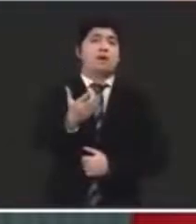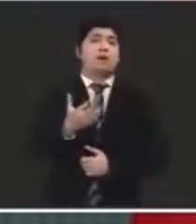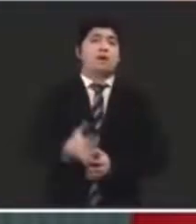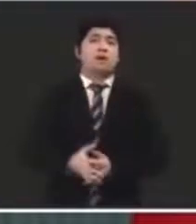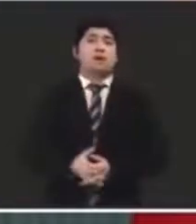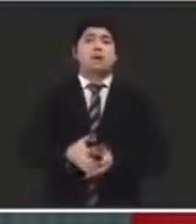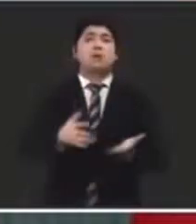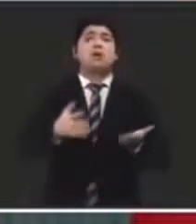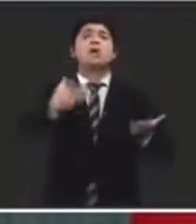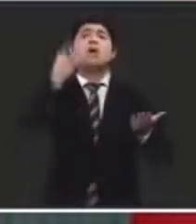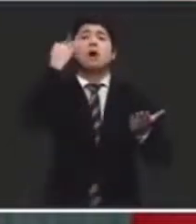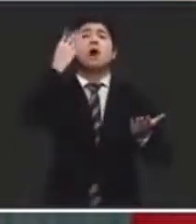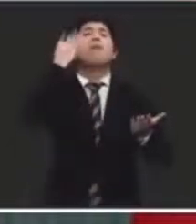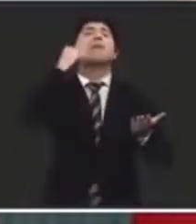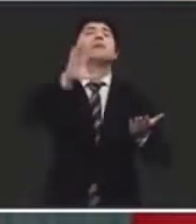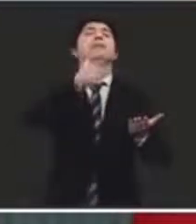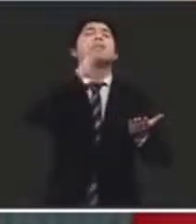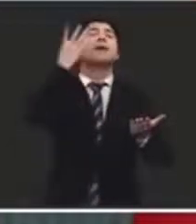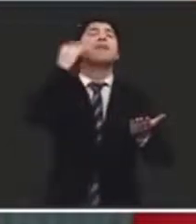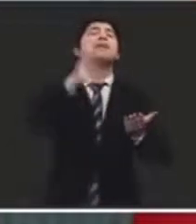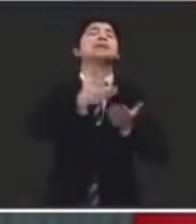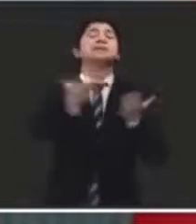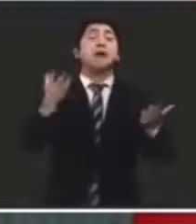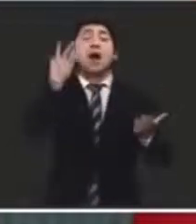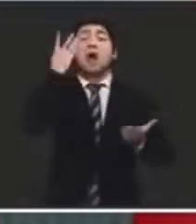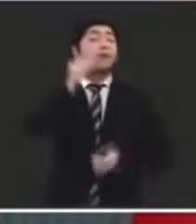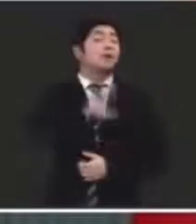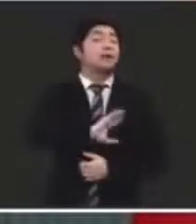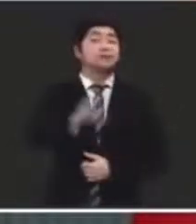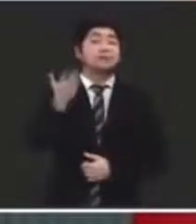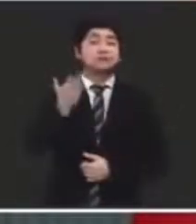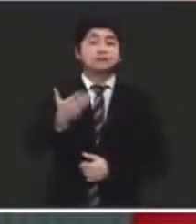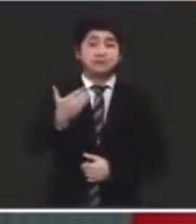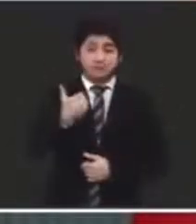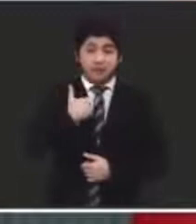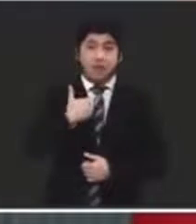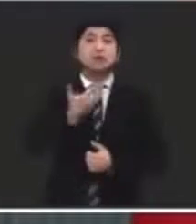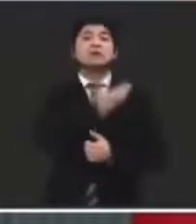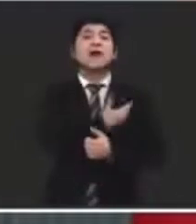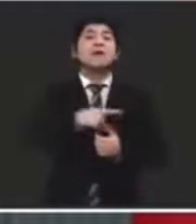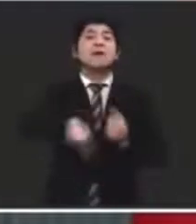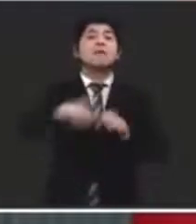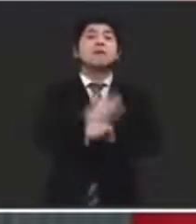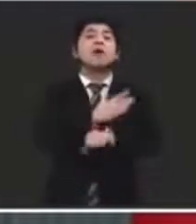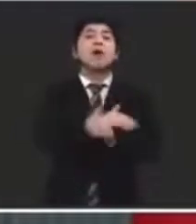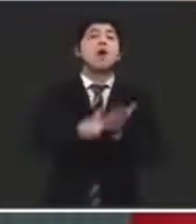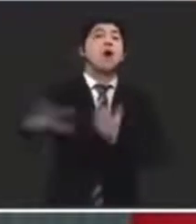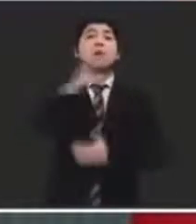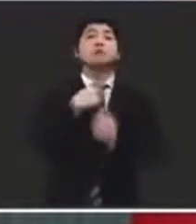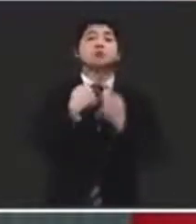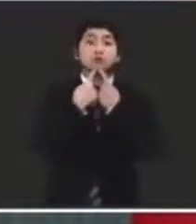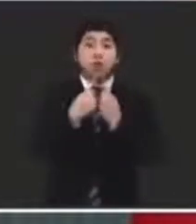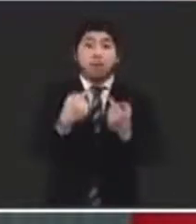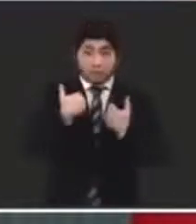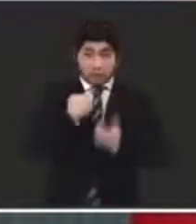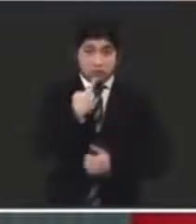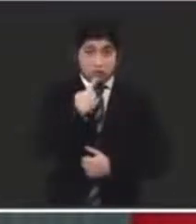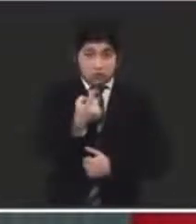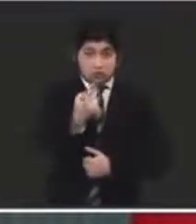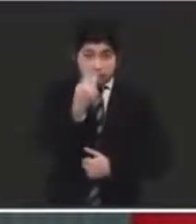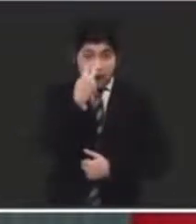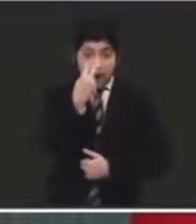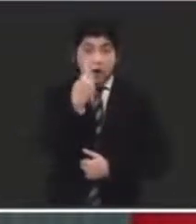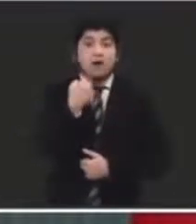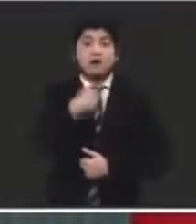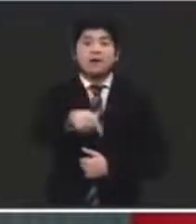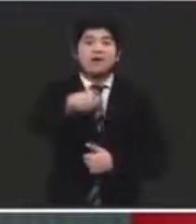Ya anlamaz bunlar anlamaz ben sevgili vatandaşlarıma sesleniyorum diyorum ki bak şimdi